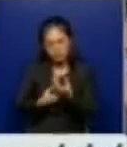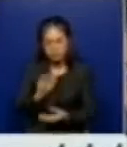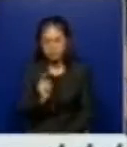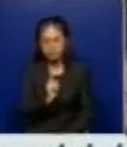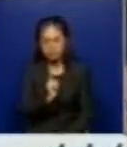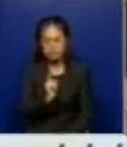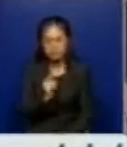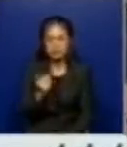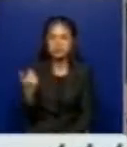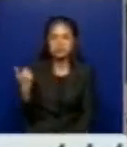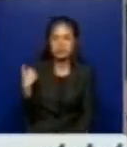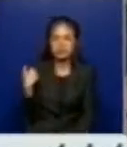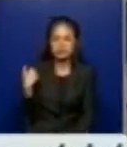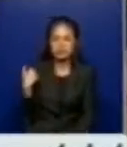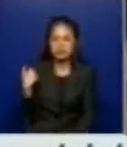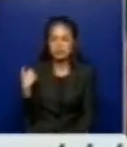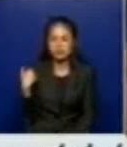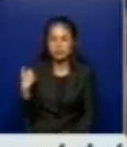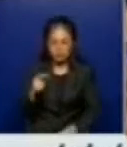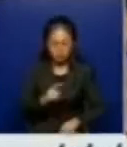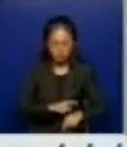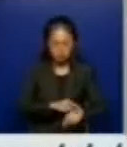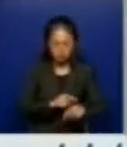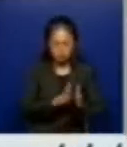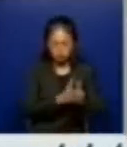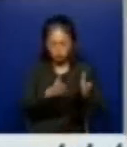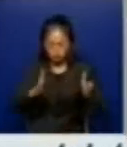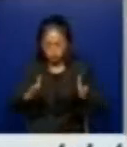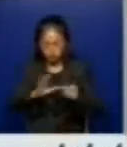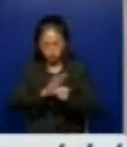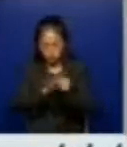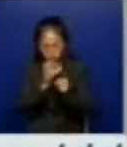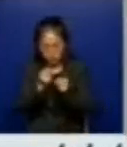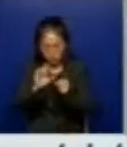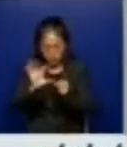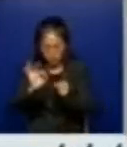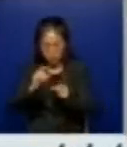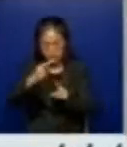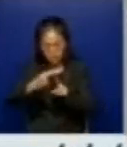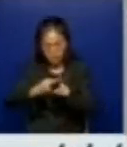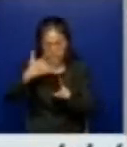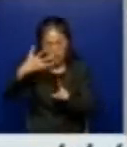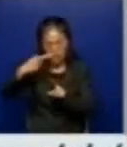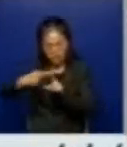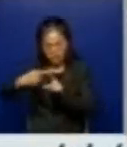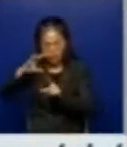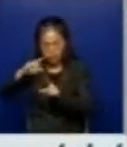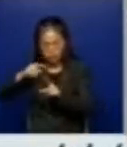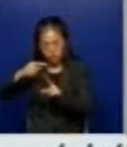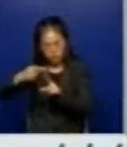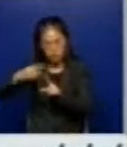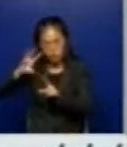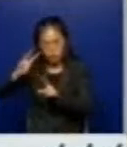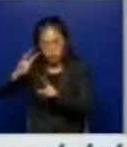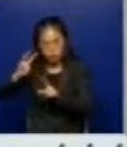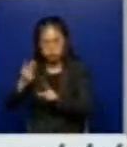เรามีช่วงเว้นว่างไว้ประมาณ5-6 เดือนช่วงโควิดเนี่ยรัฐบาลจะจ่ายงบประมาณน้อยมากนะครับ